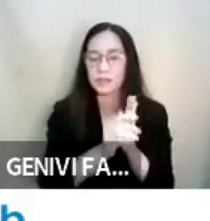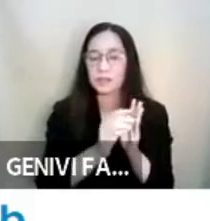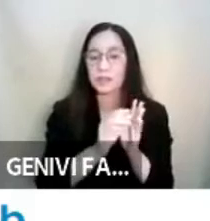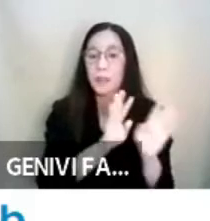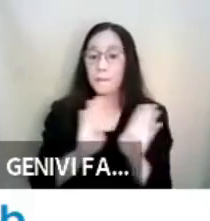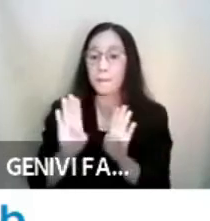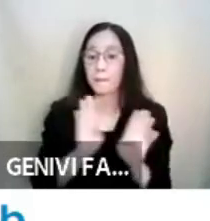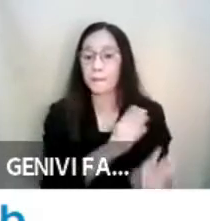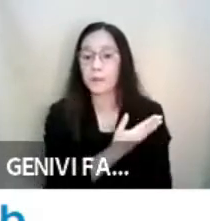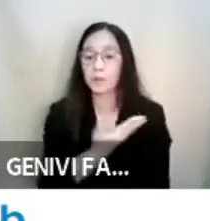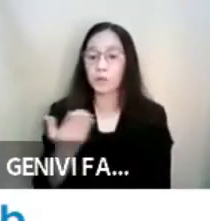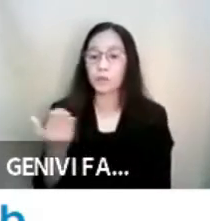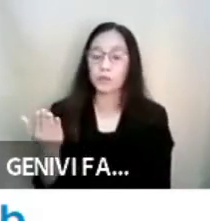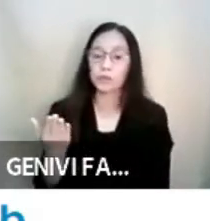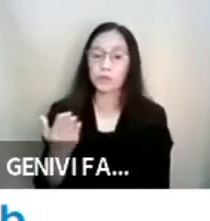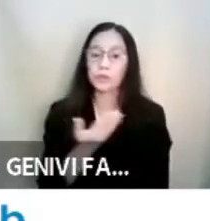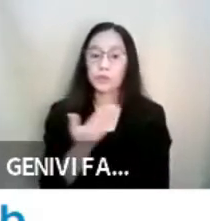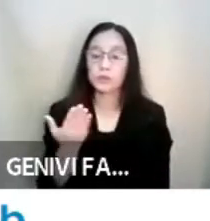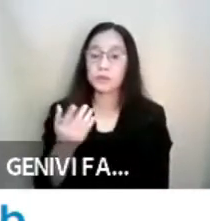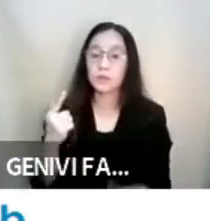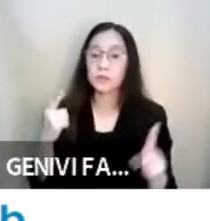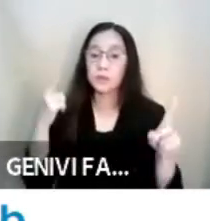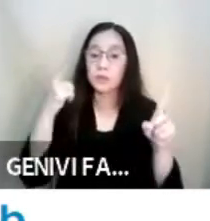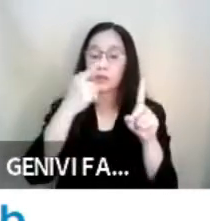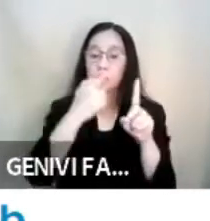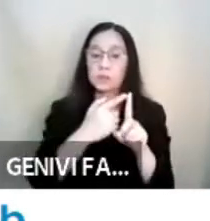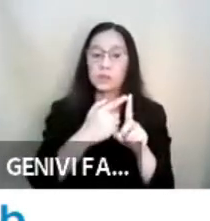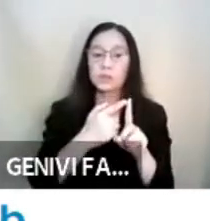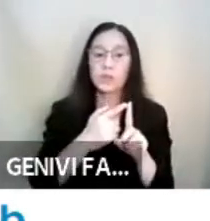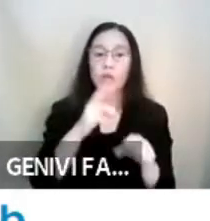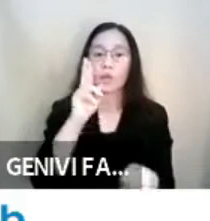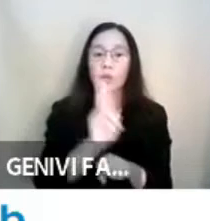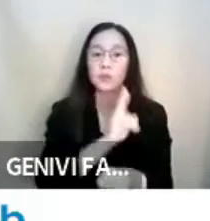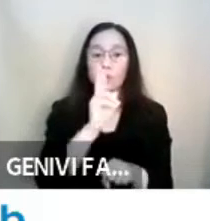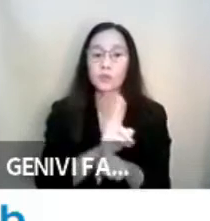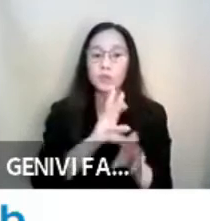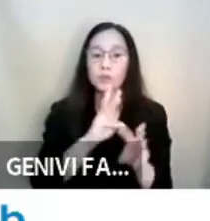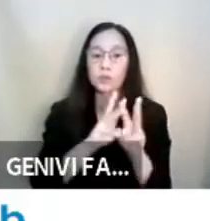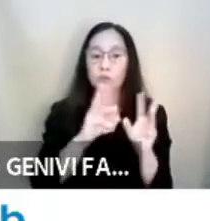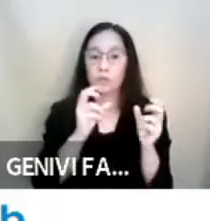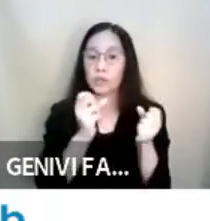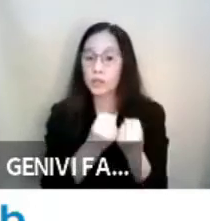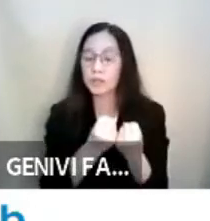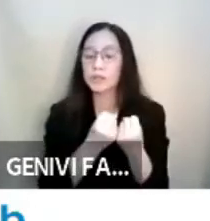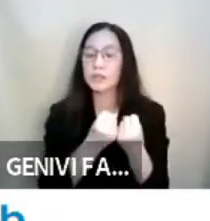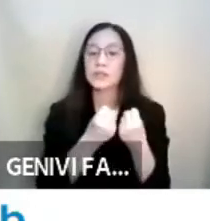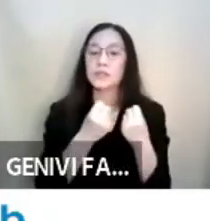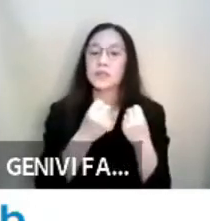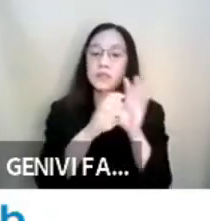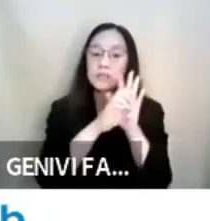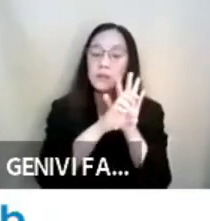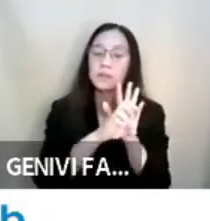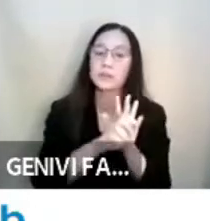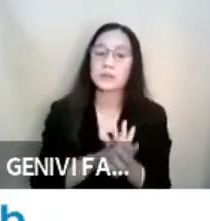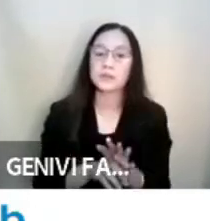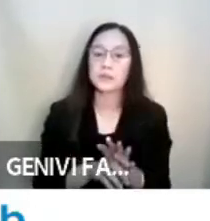you are supposed to target using these sheltered workshops. So, for example po, no, halimbawa, in the Learning Center,